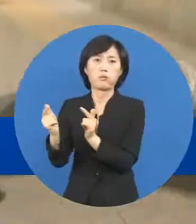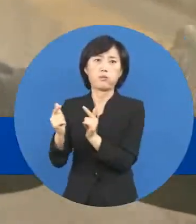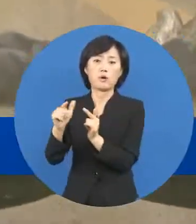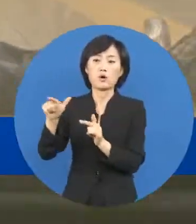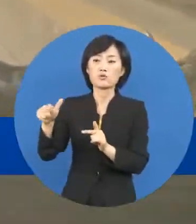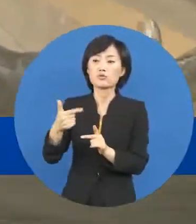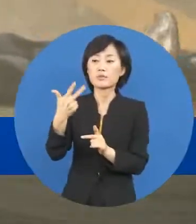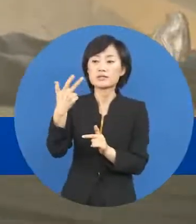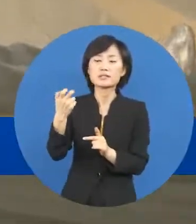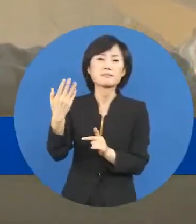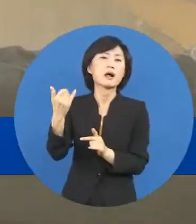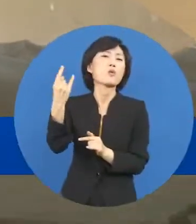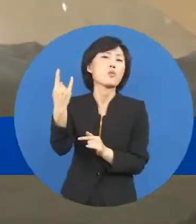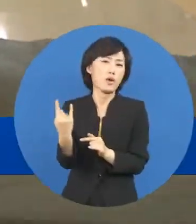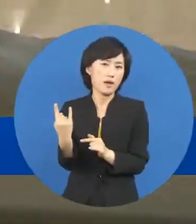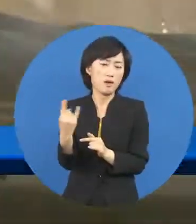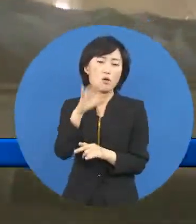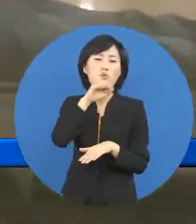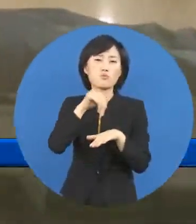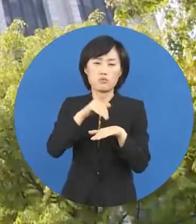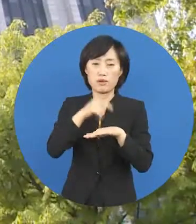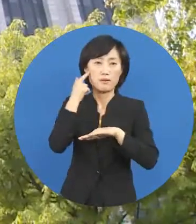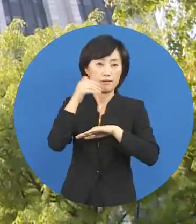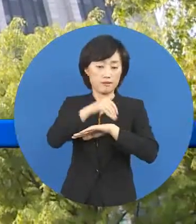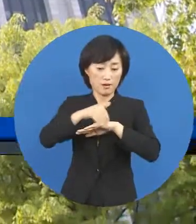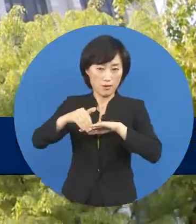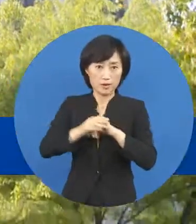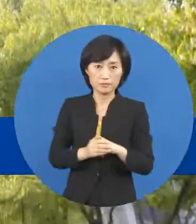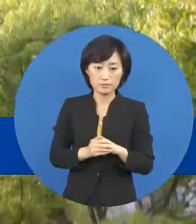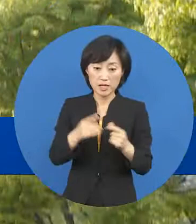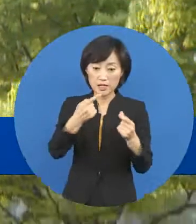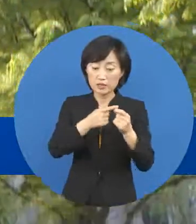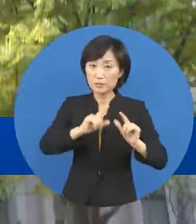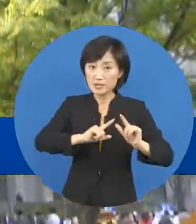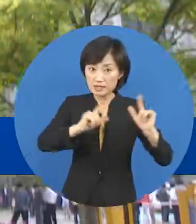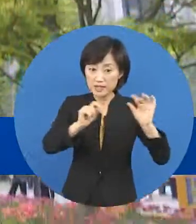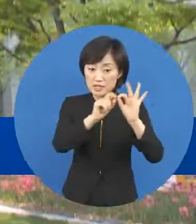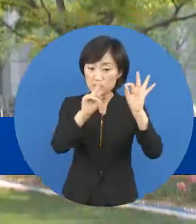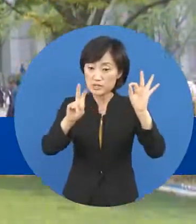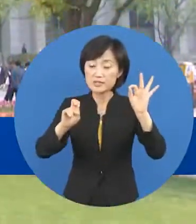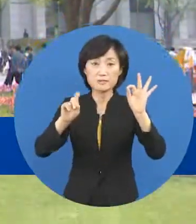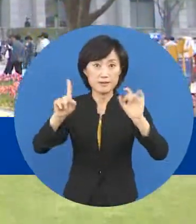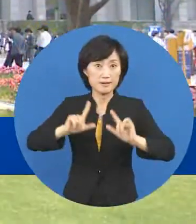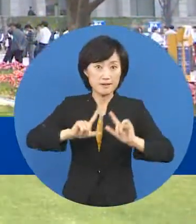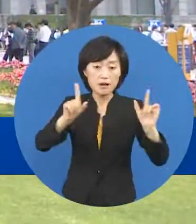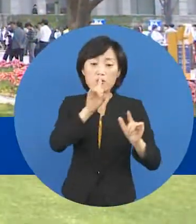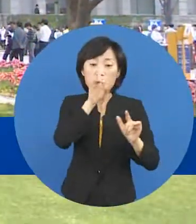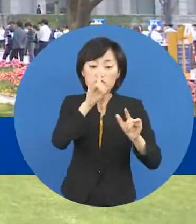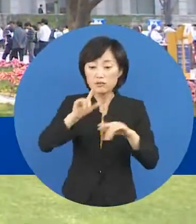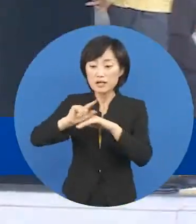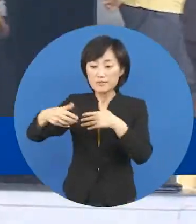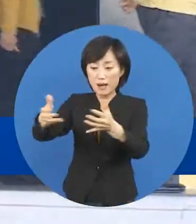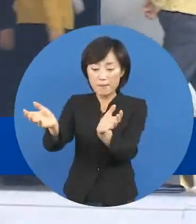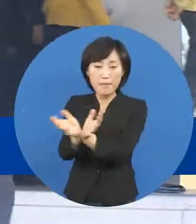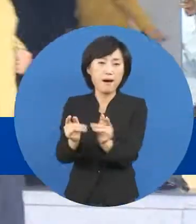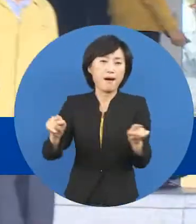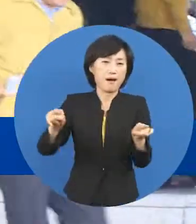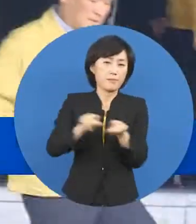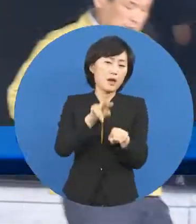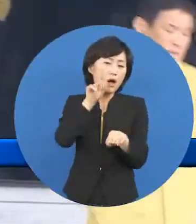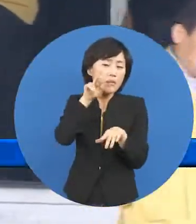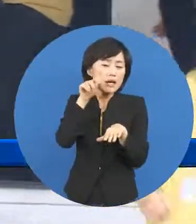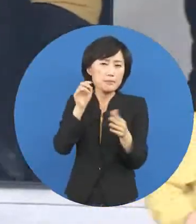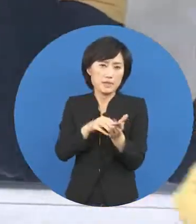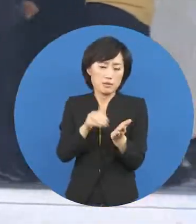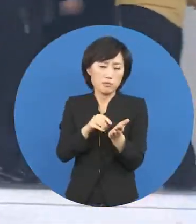대해 678회의 훈련을 하게 됩니다. 훈련 1일차인 10월 21일에는 중앙과 지자체 공무원을 대상으로